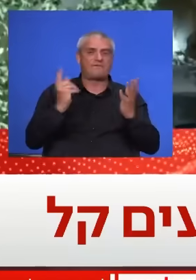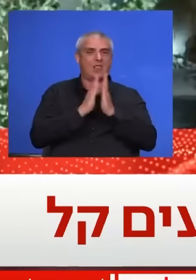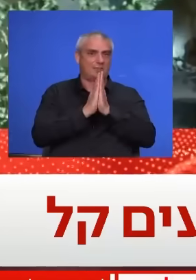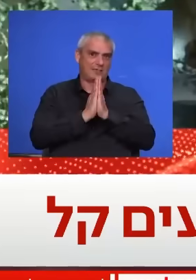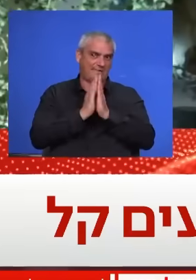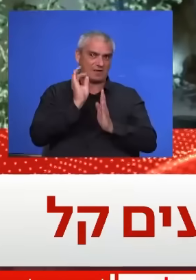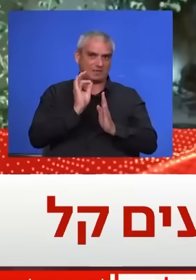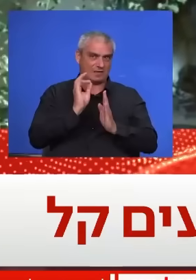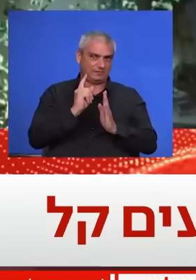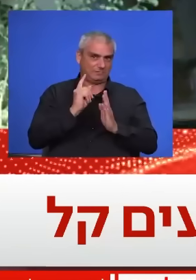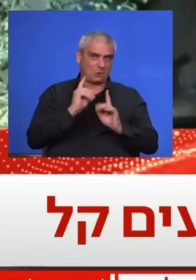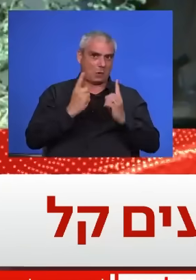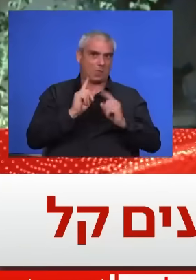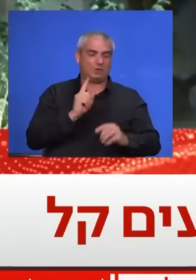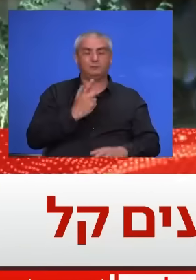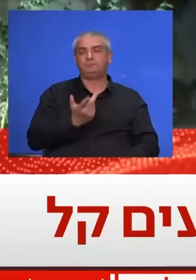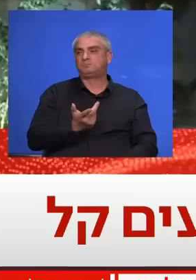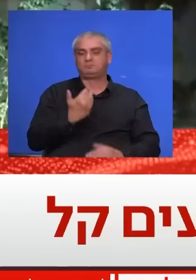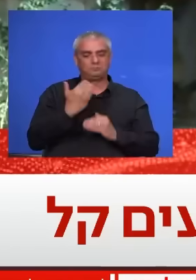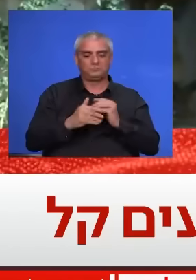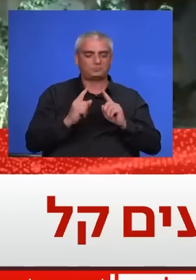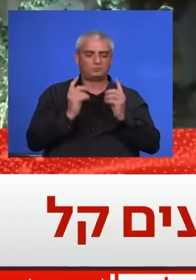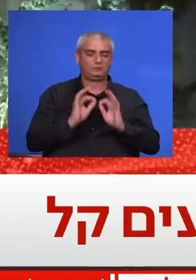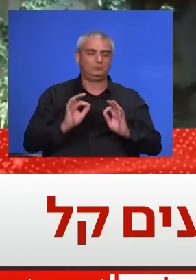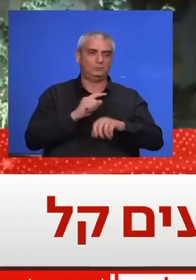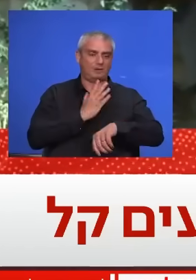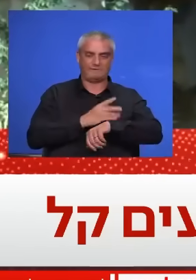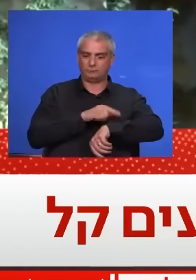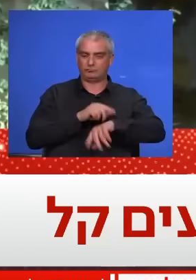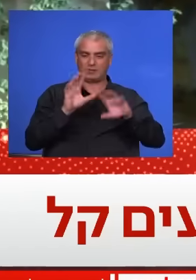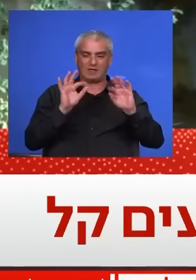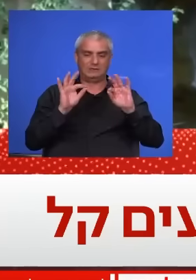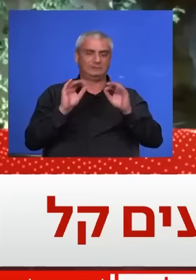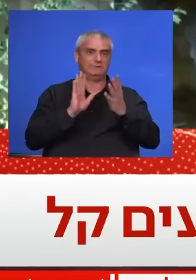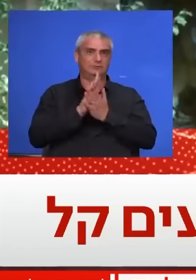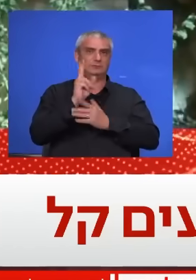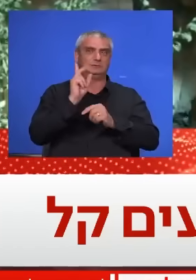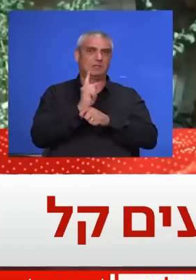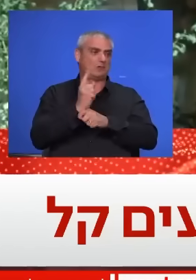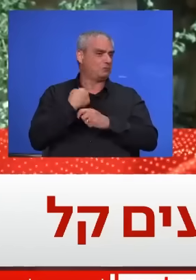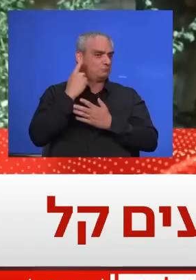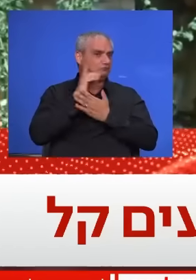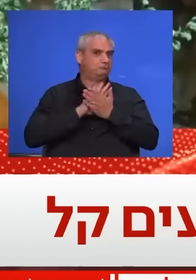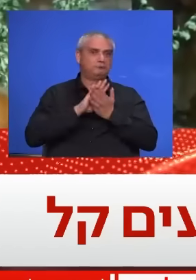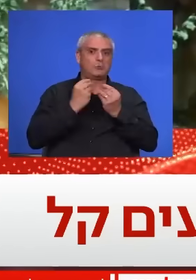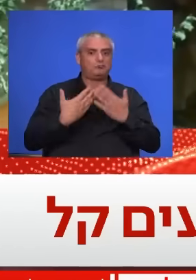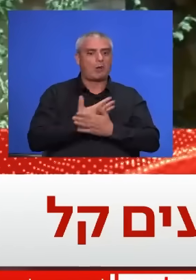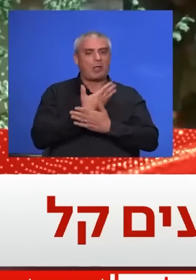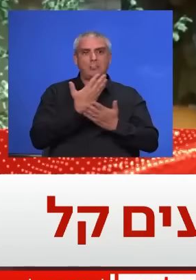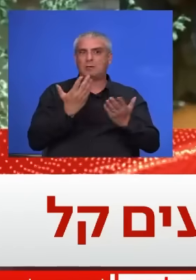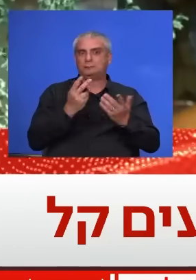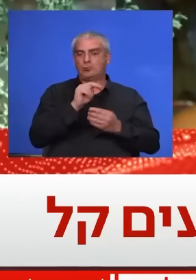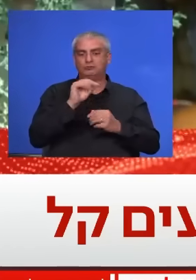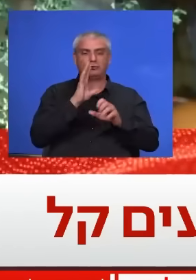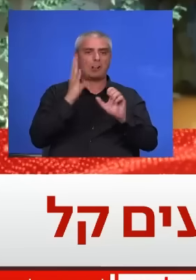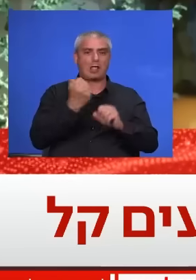תראה, בשורה התחתונה לא קרה שום דבר. השעה 10:12 בלילה, אנחנו לא שומעים איזה משהו חדש על עניין החטופים. ראינו שני